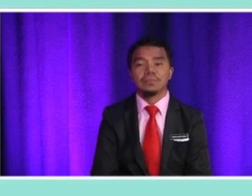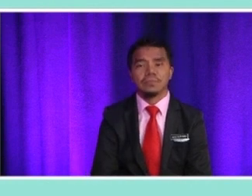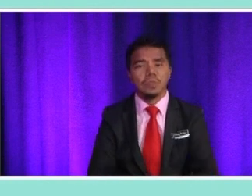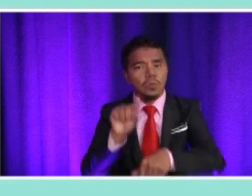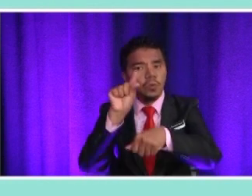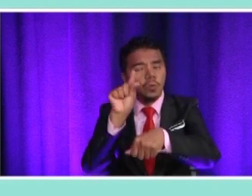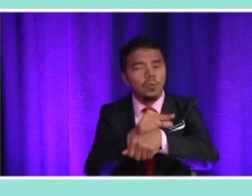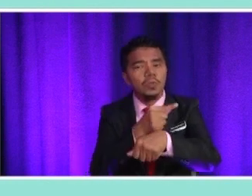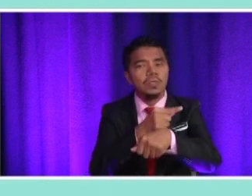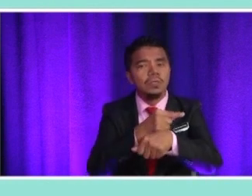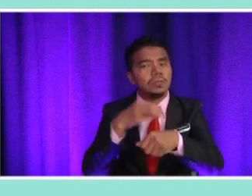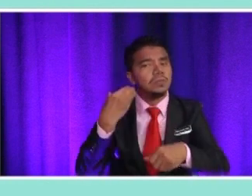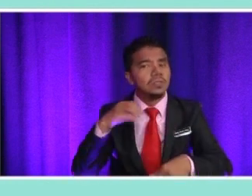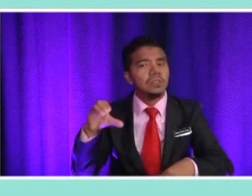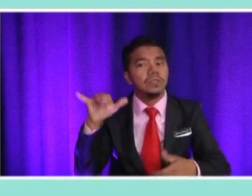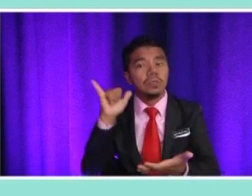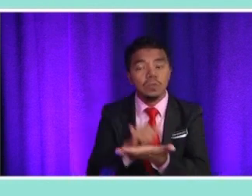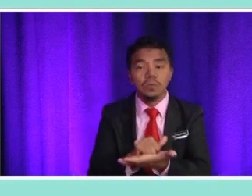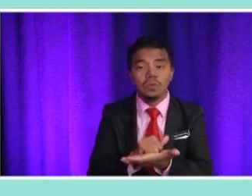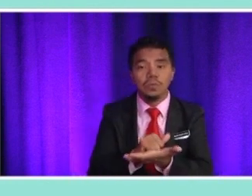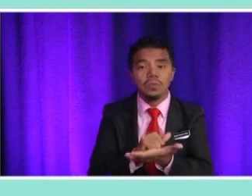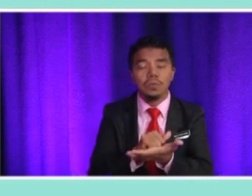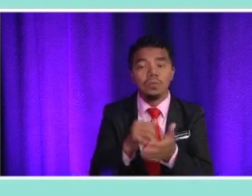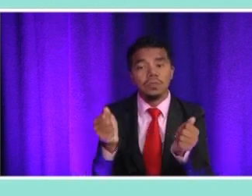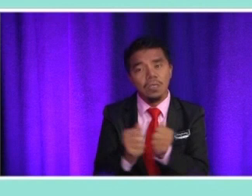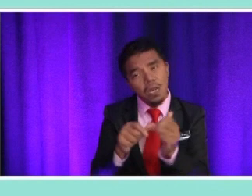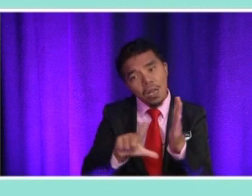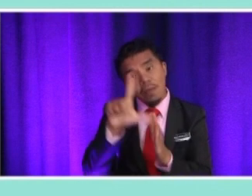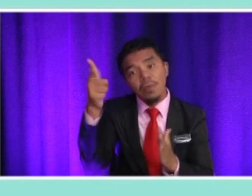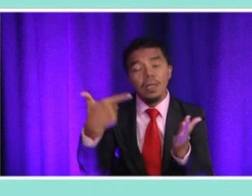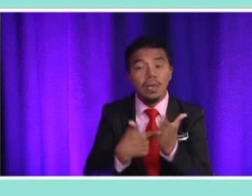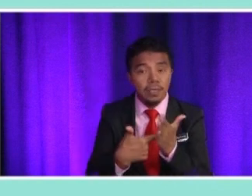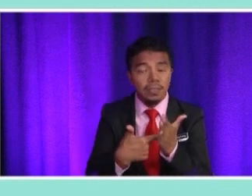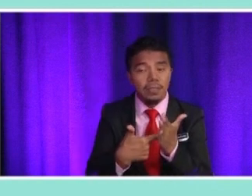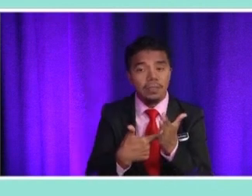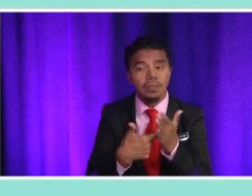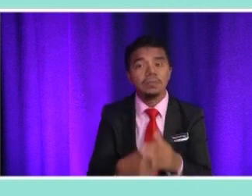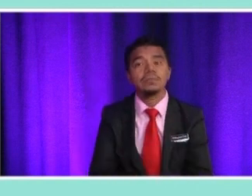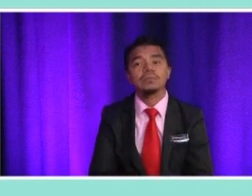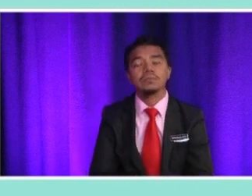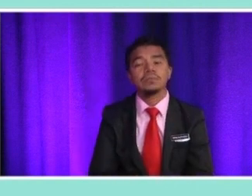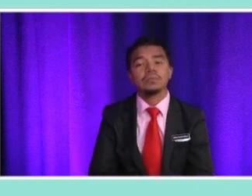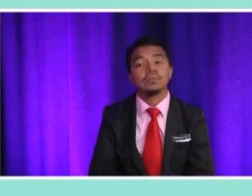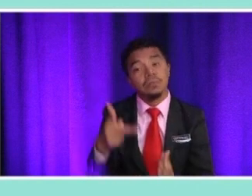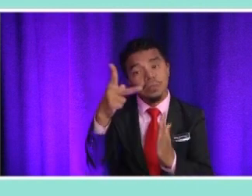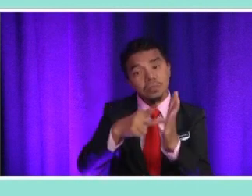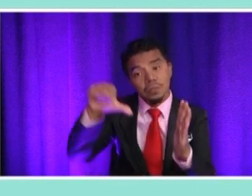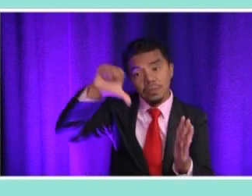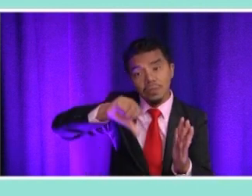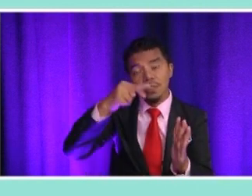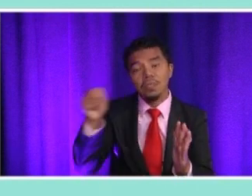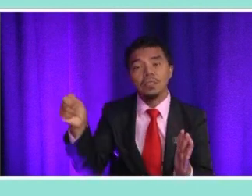gunakan ciri itu dengan kita menerangkan berdasarkan maklumat tadi, iaitu kegagalan yang diperolehi